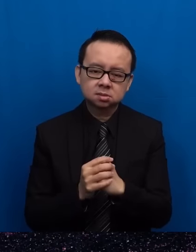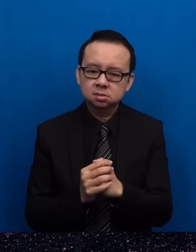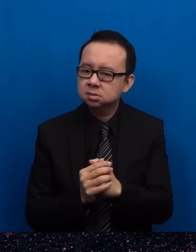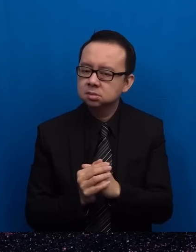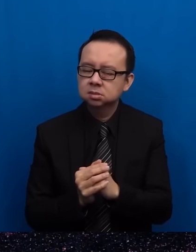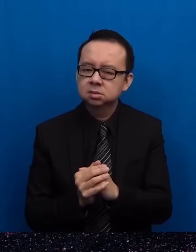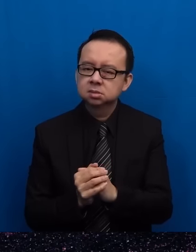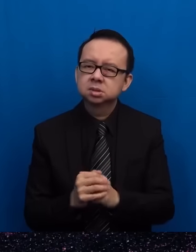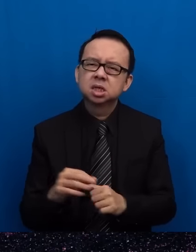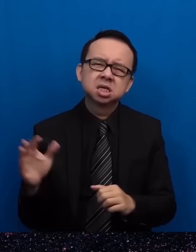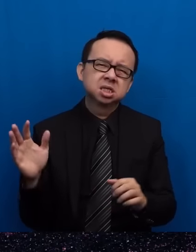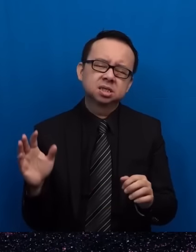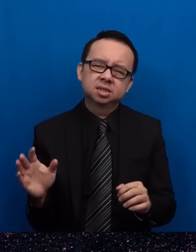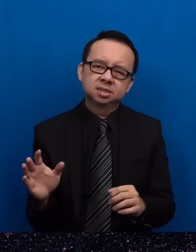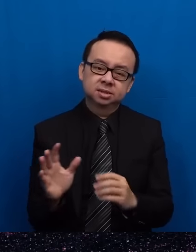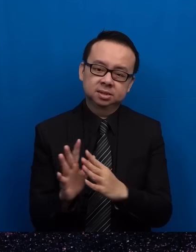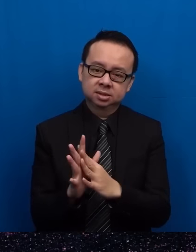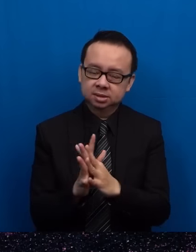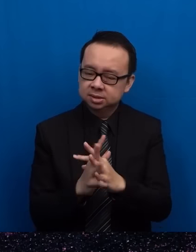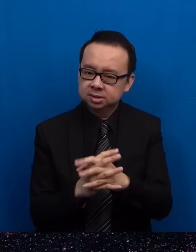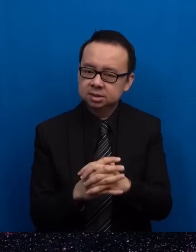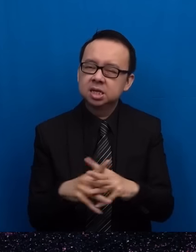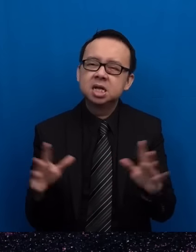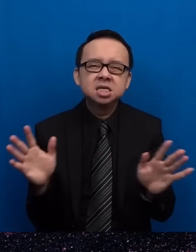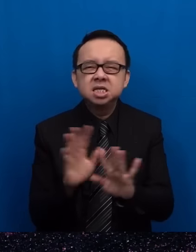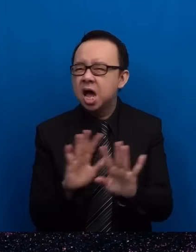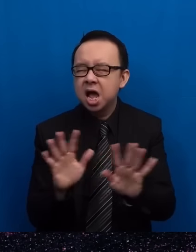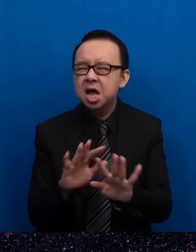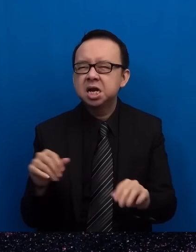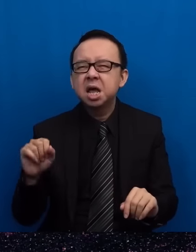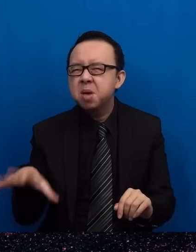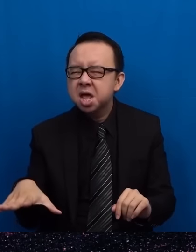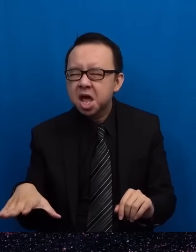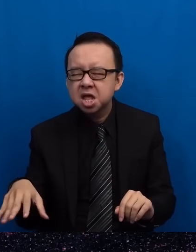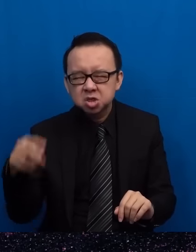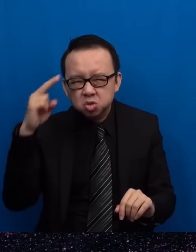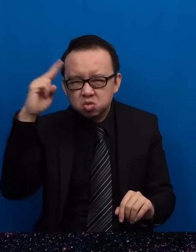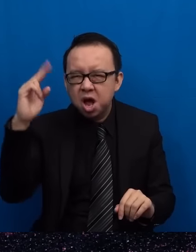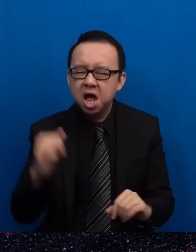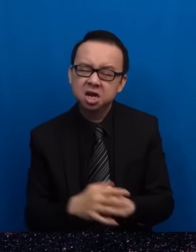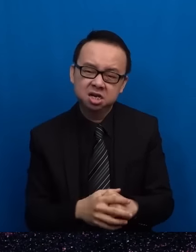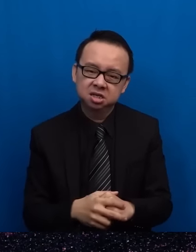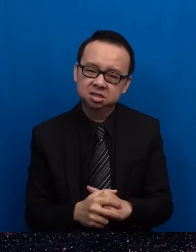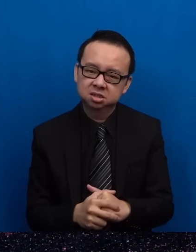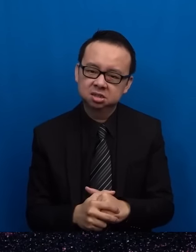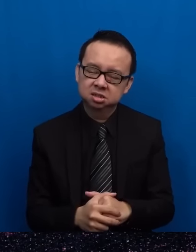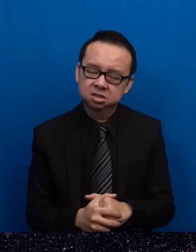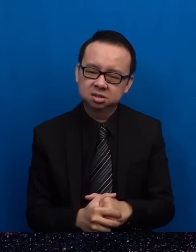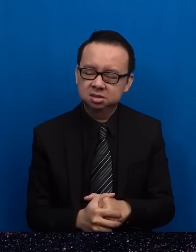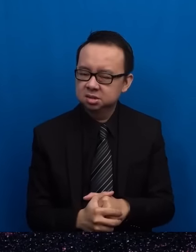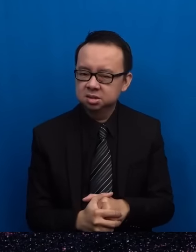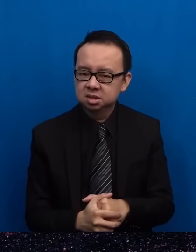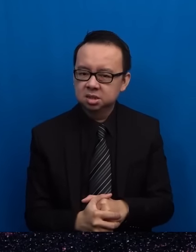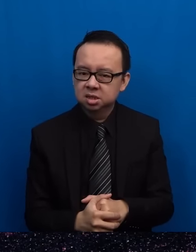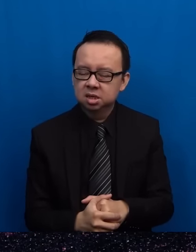Jangan pernah remehkan segala sesuatu yang Tuhan konekkan. Karena a door open,